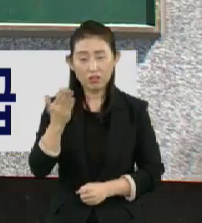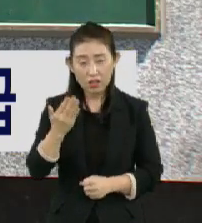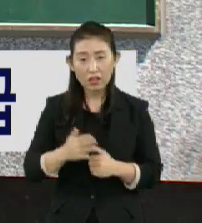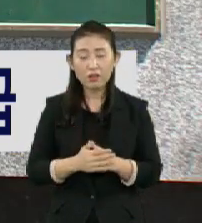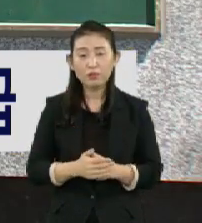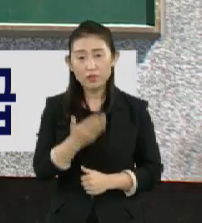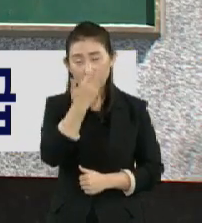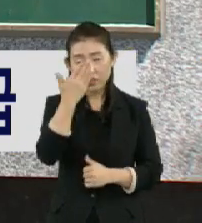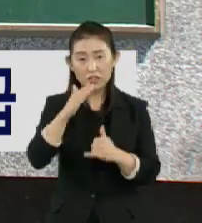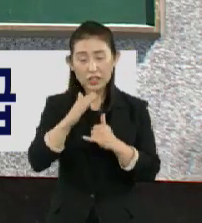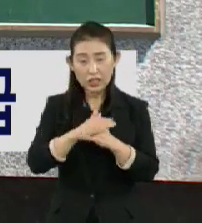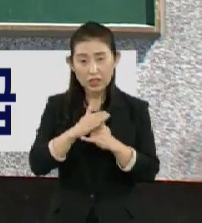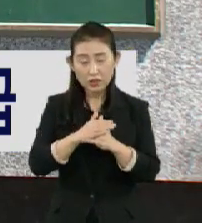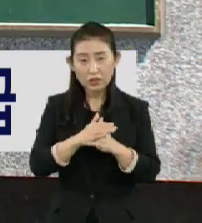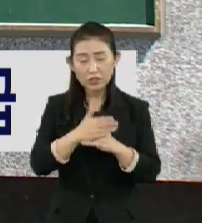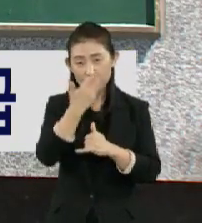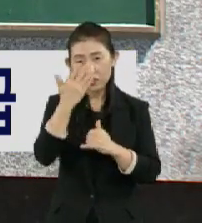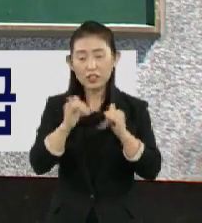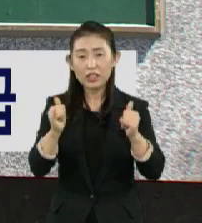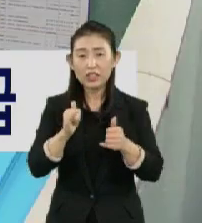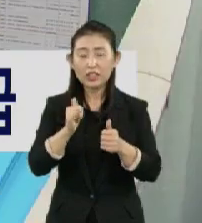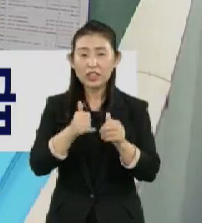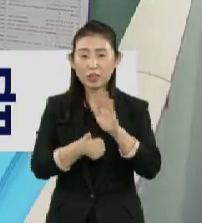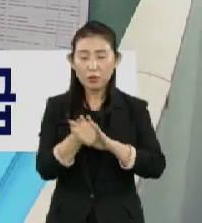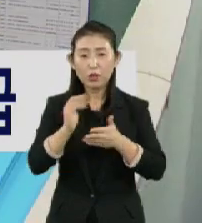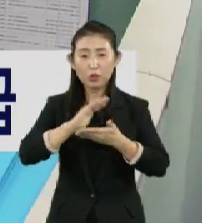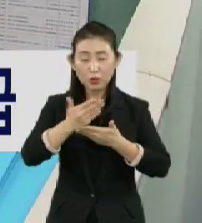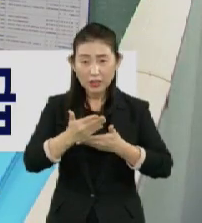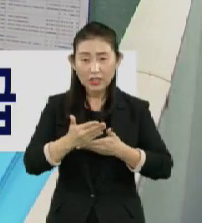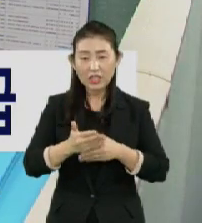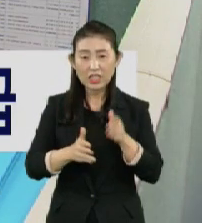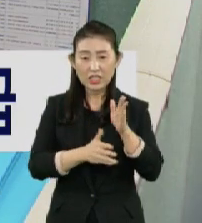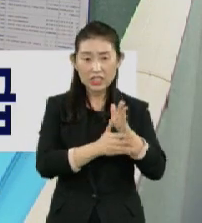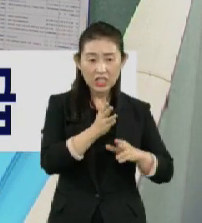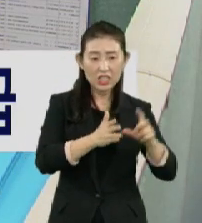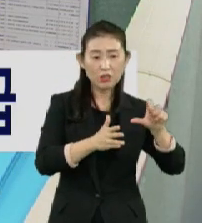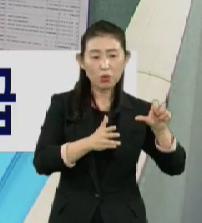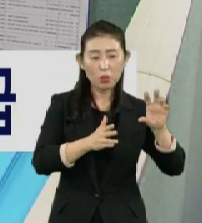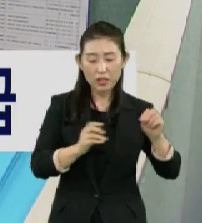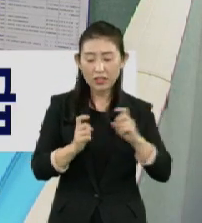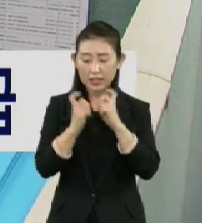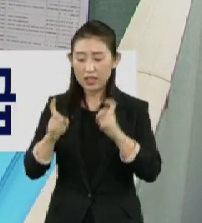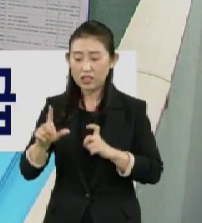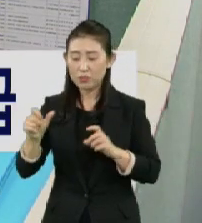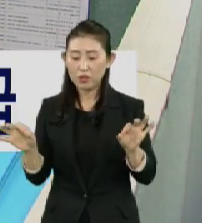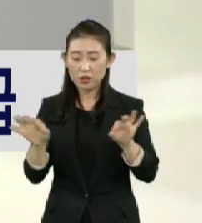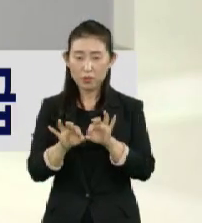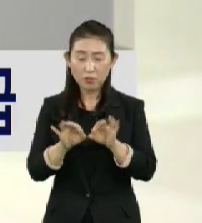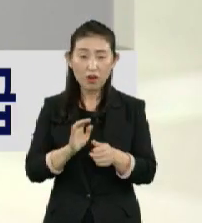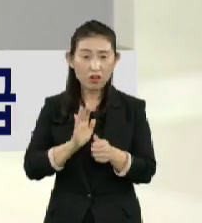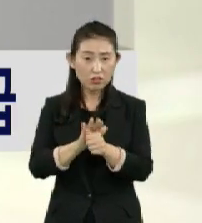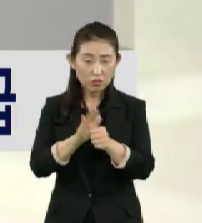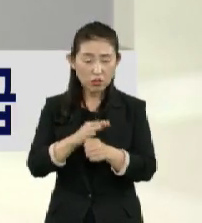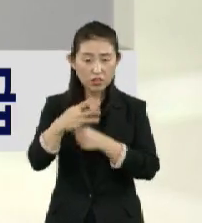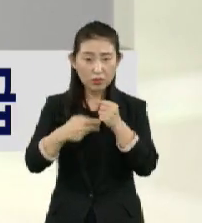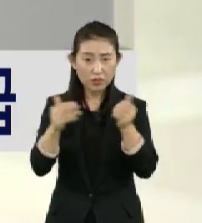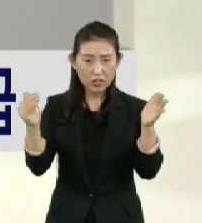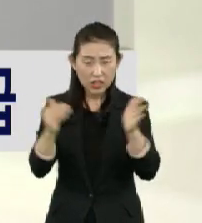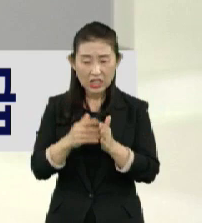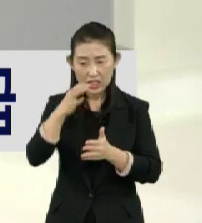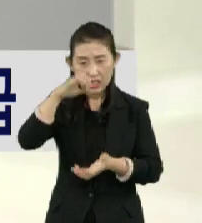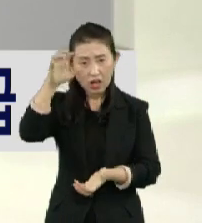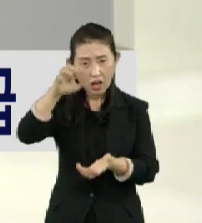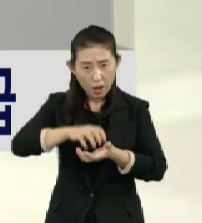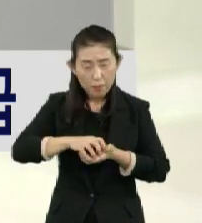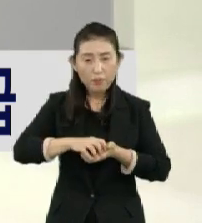청년 희망통장 사업은 매달 15만 원을 저축하면 시가 같은 금액을 지원하는 것으로 3년 뒤 이자를